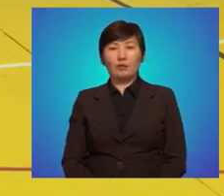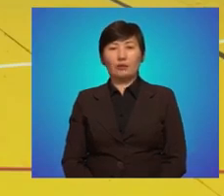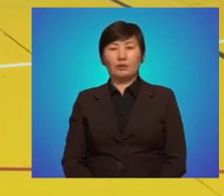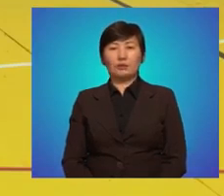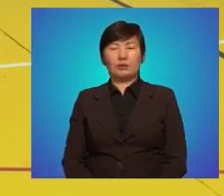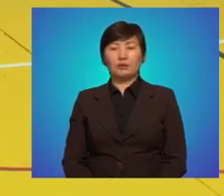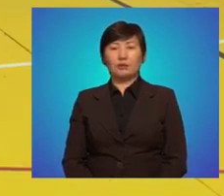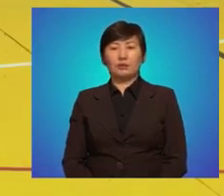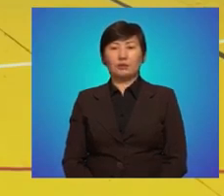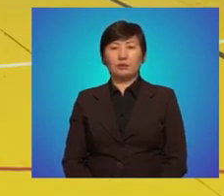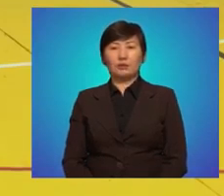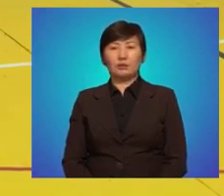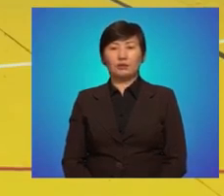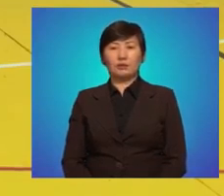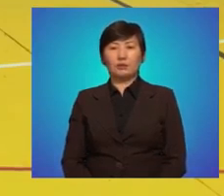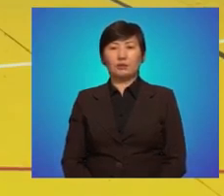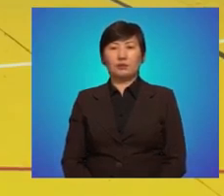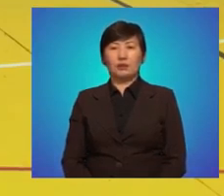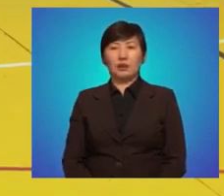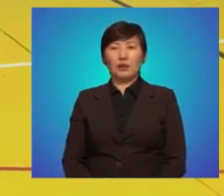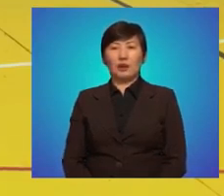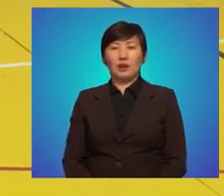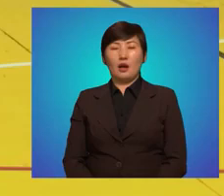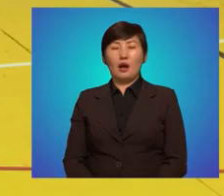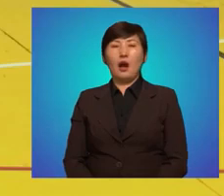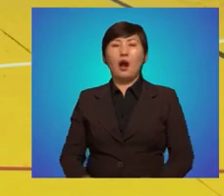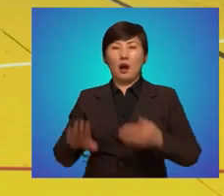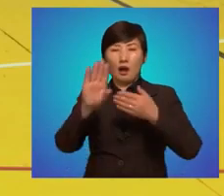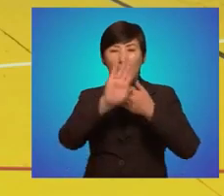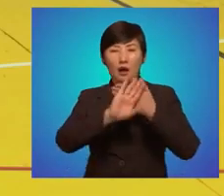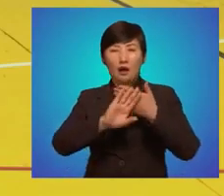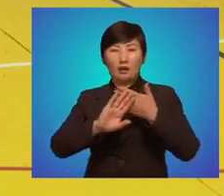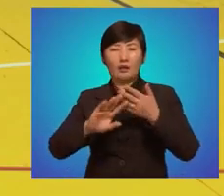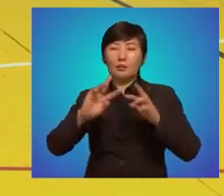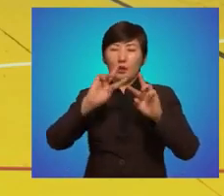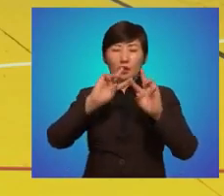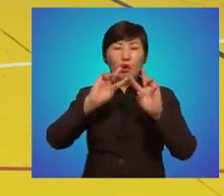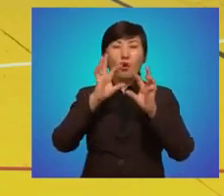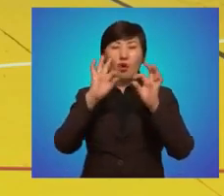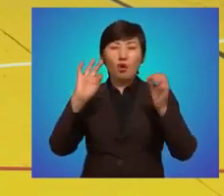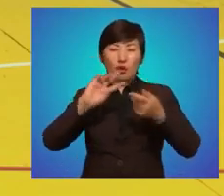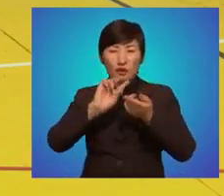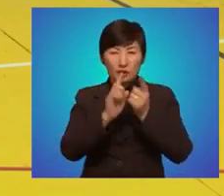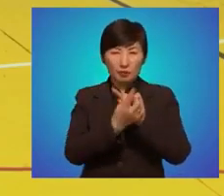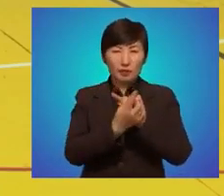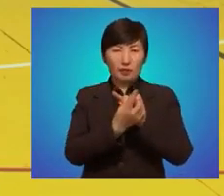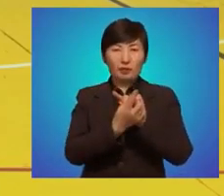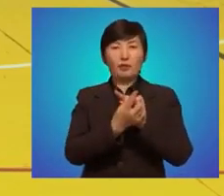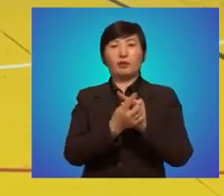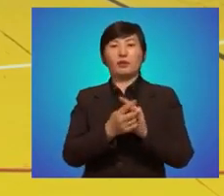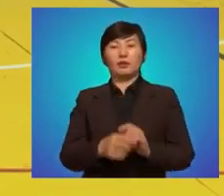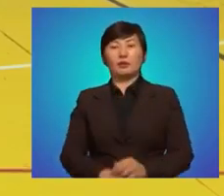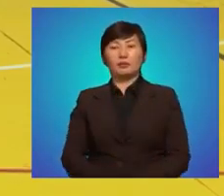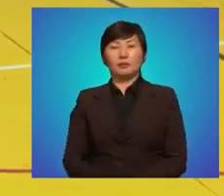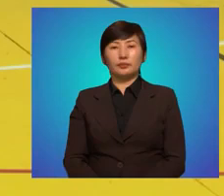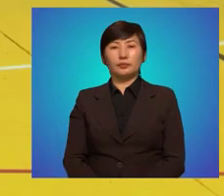5. За дараагийн хийх хаалтны манд нэг хөвөлбөр бол хажуу тишээ зүүн баруун тишээ авсарсан хаалт байх